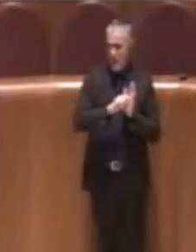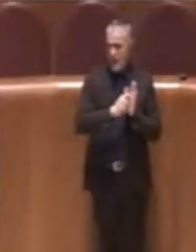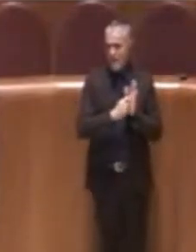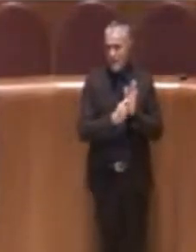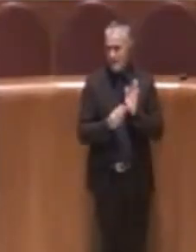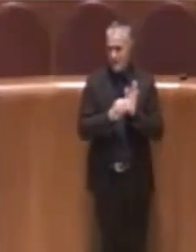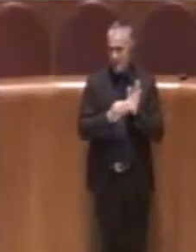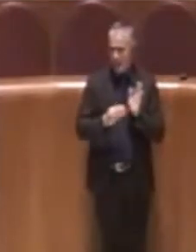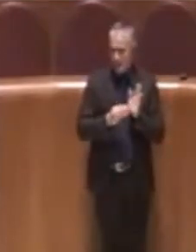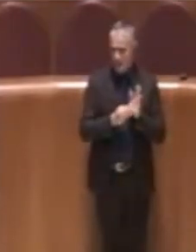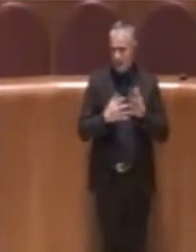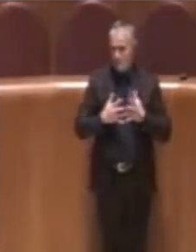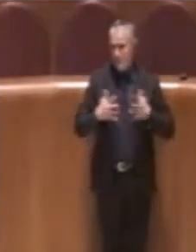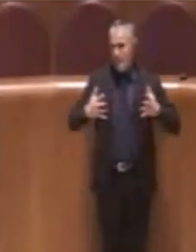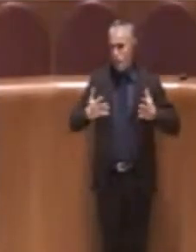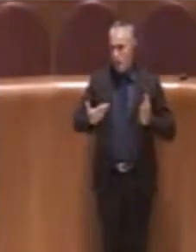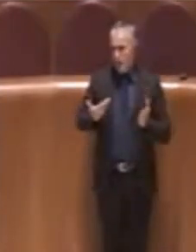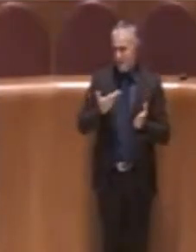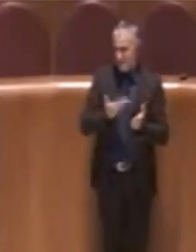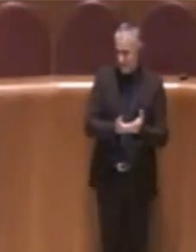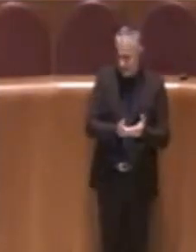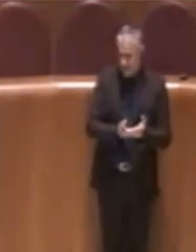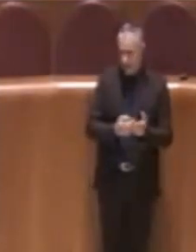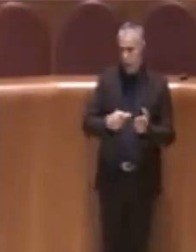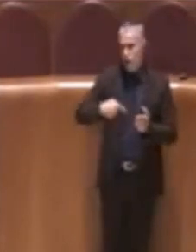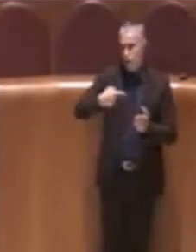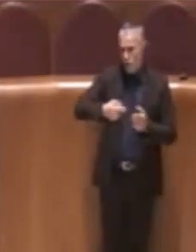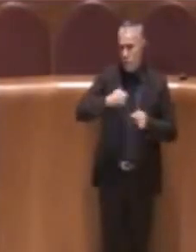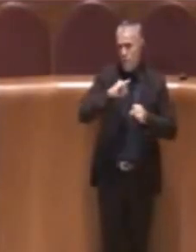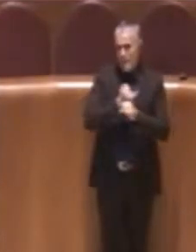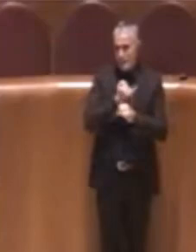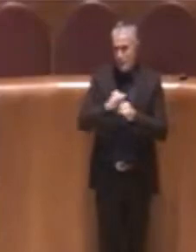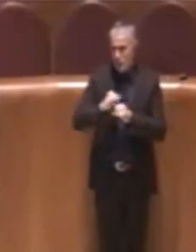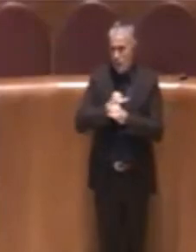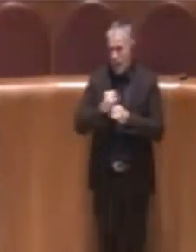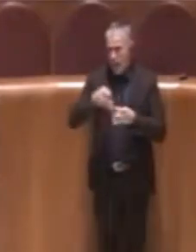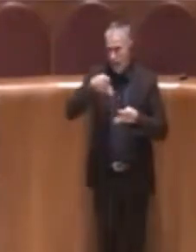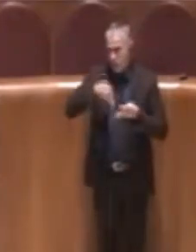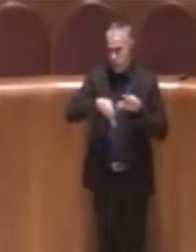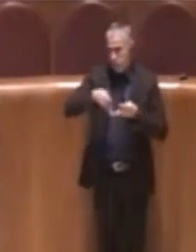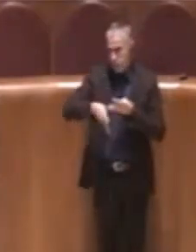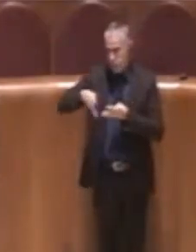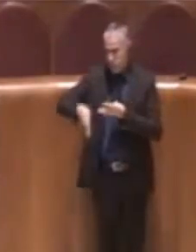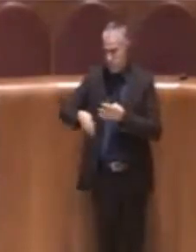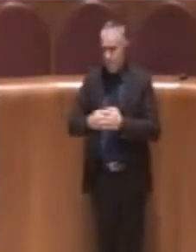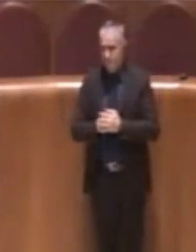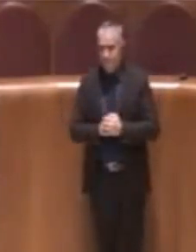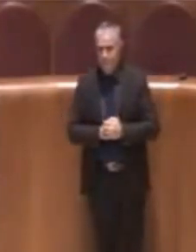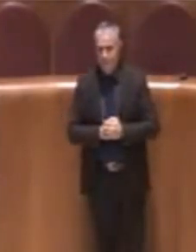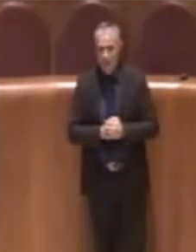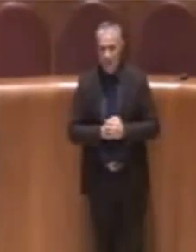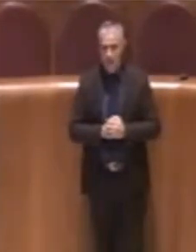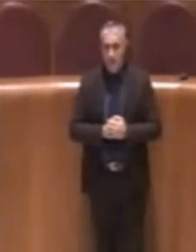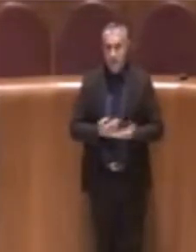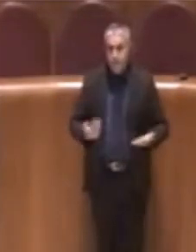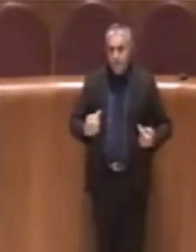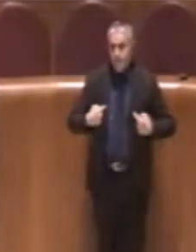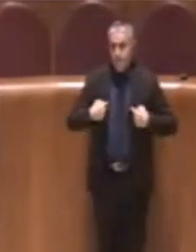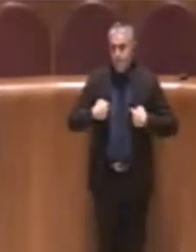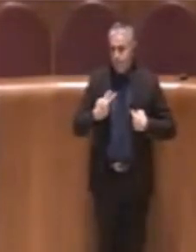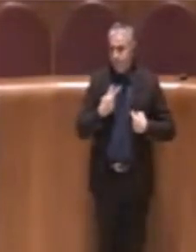parte presentati dalla maggioranza, di poter scendere poi nel dettaglio di ogni singola voce. E mi vedo